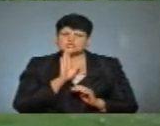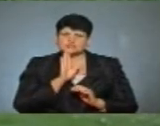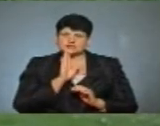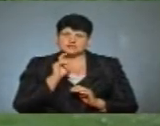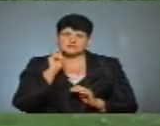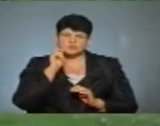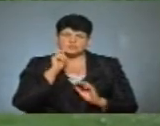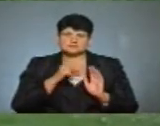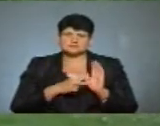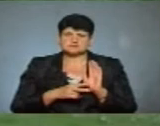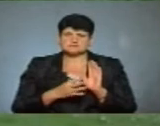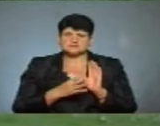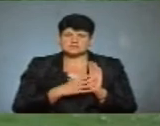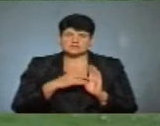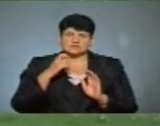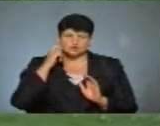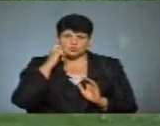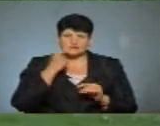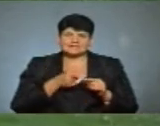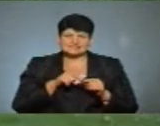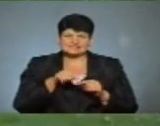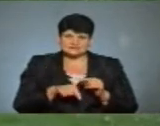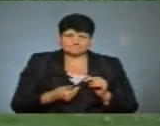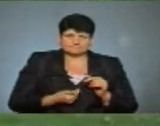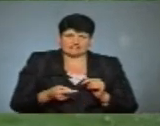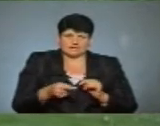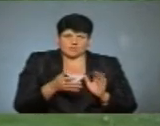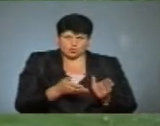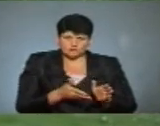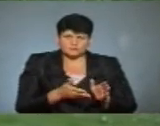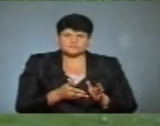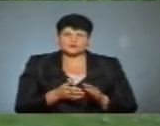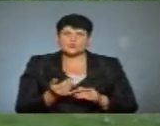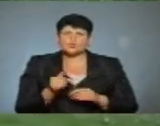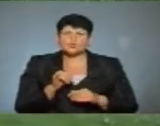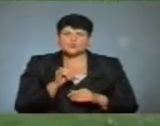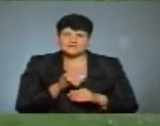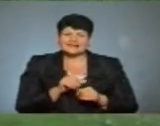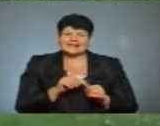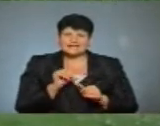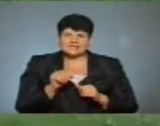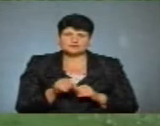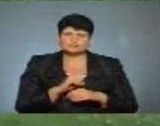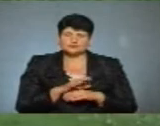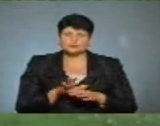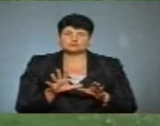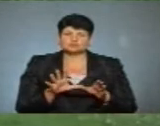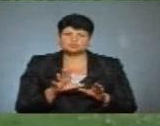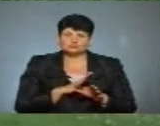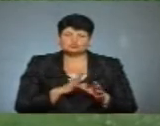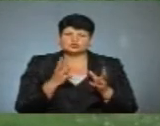віком 79 років, це мешканці Тернополя, у яких окрім ковіду була